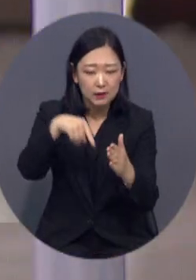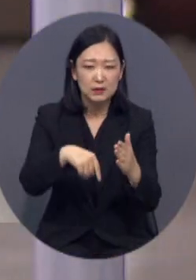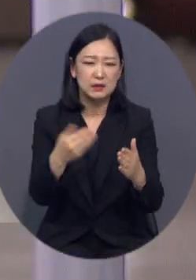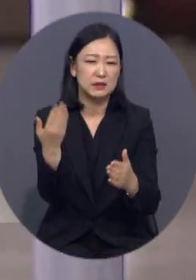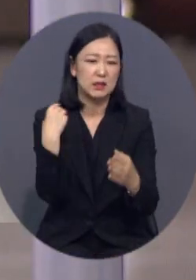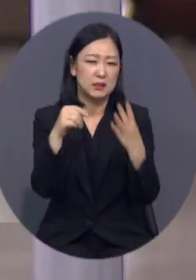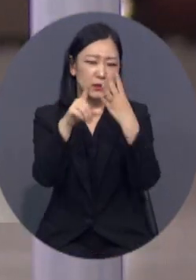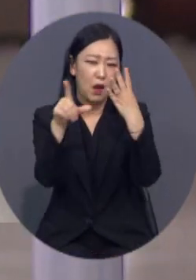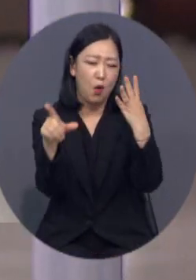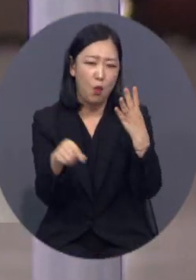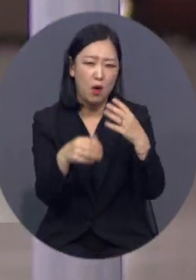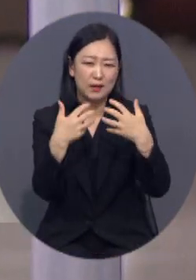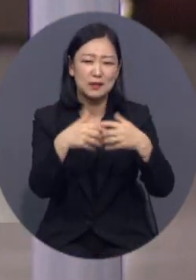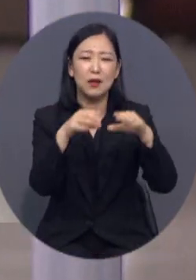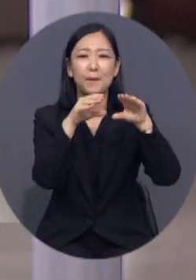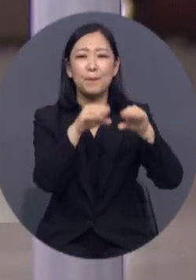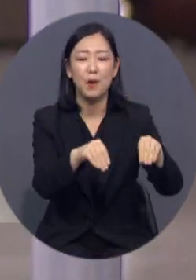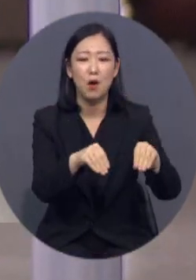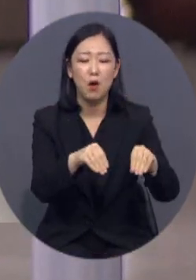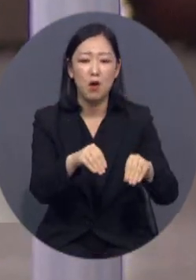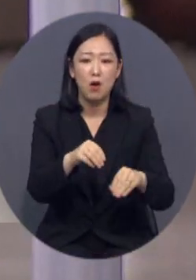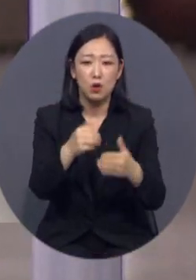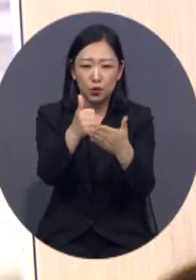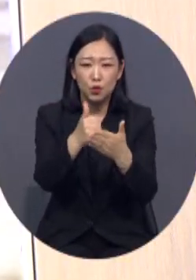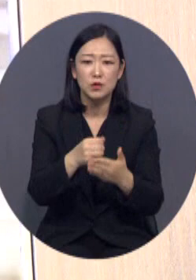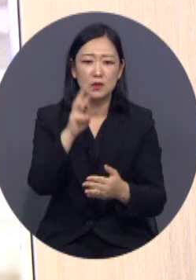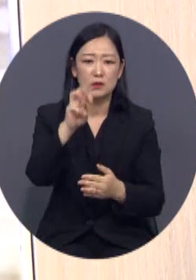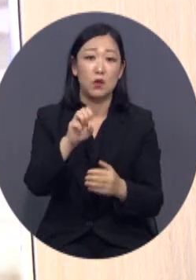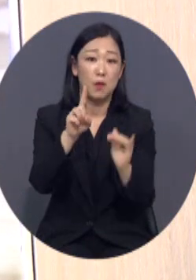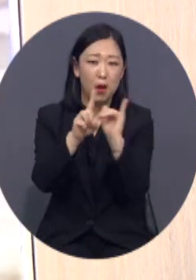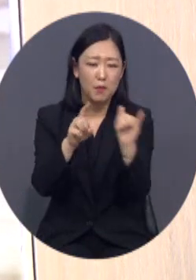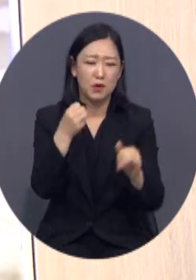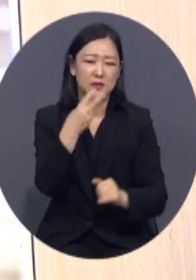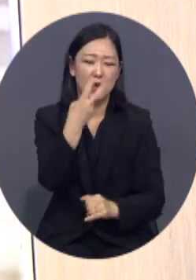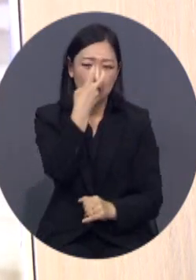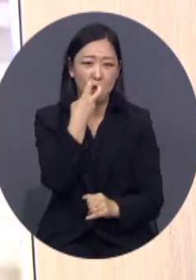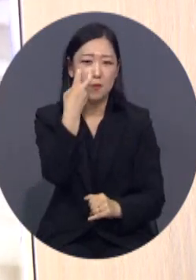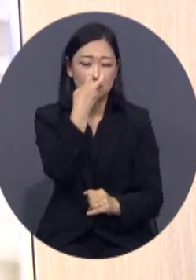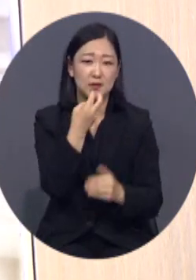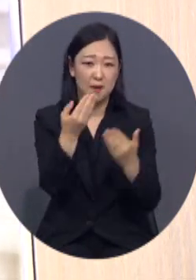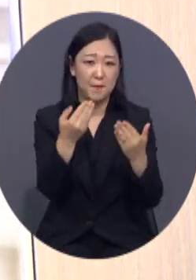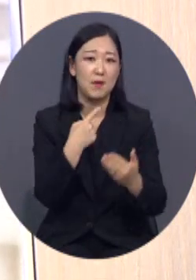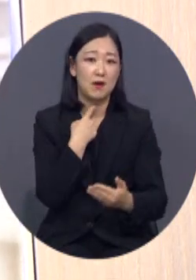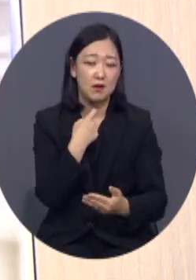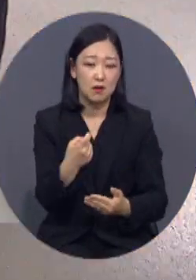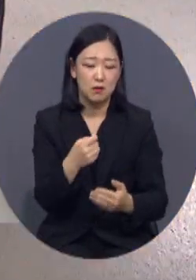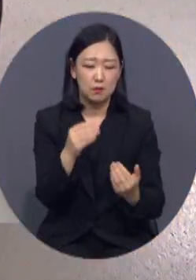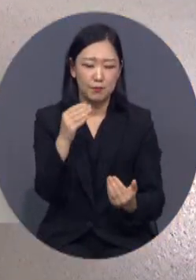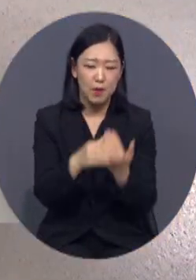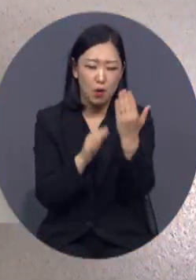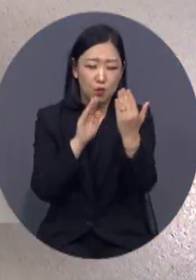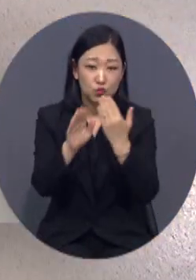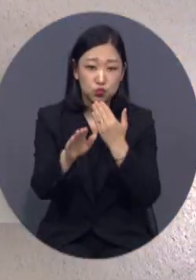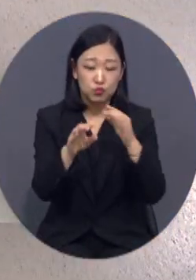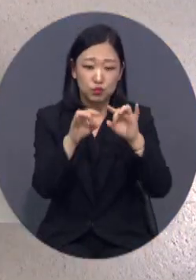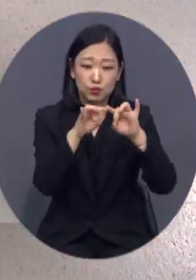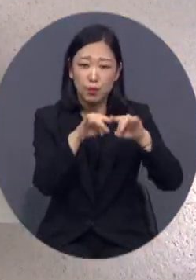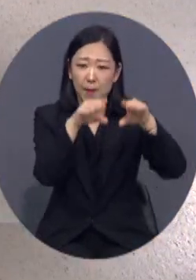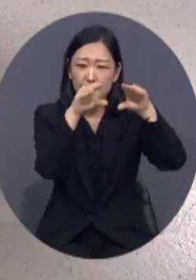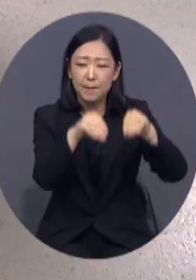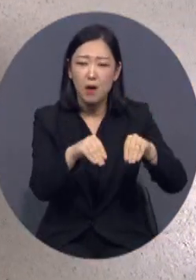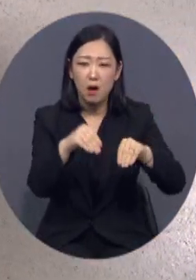지난 4월에도 탐지기 전원이 꺼져 승객 31명이 통과 후 재검사를 받았는데 사고 이후 전원이 꺼지면